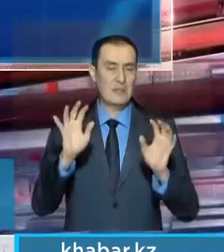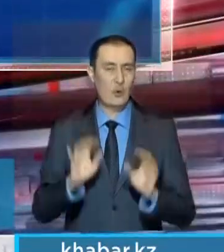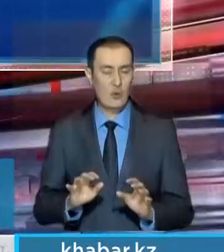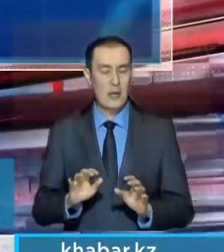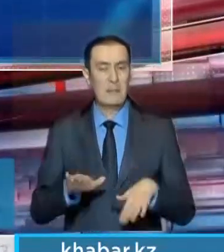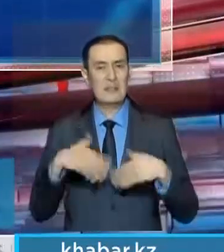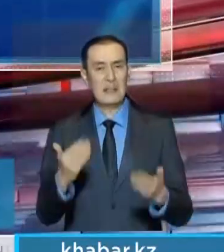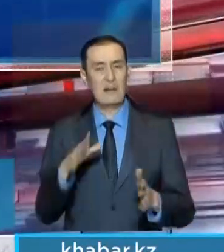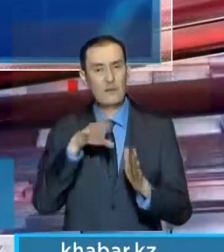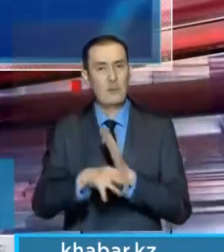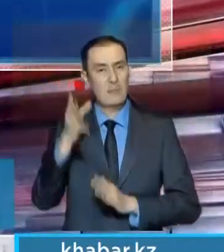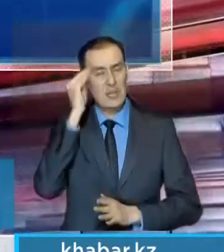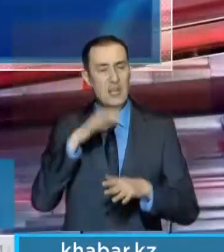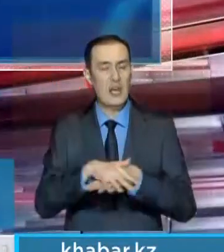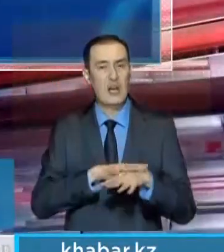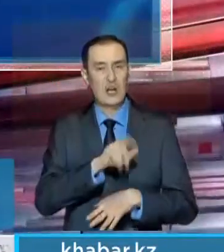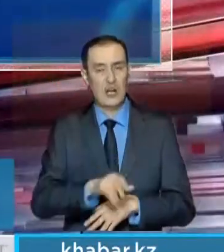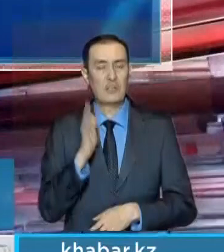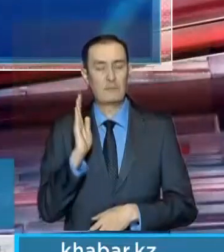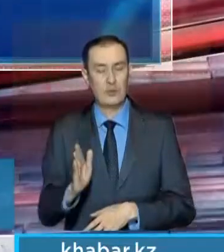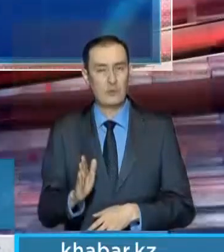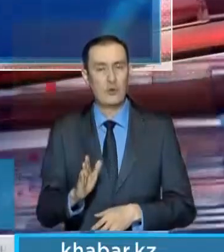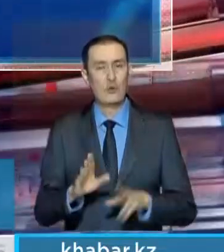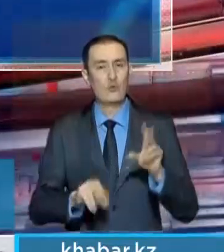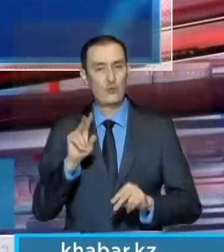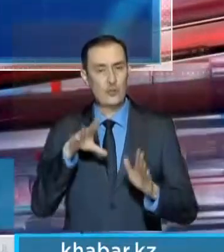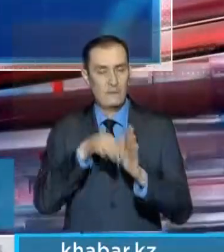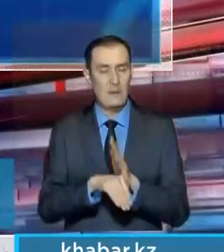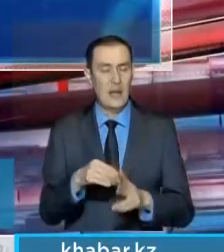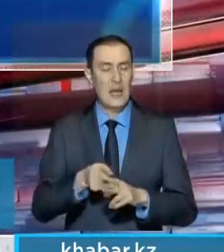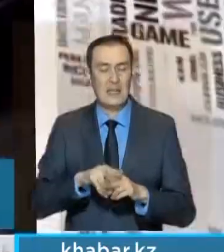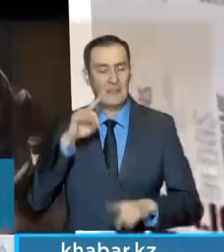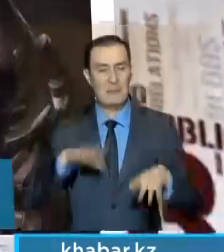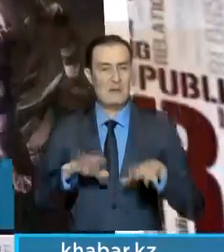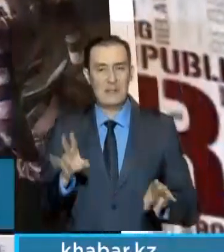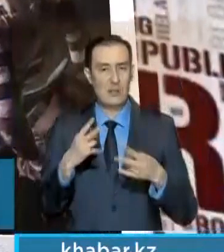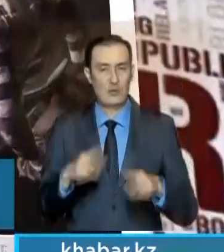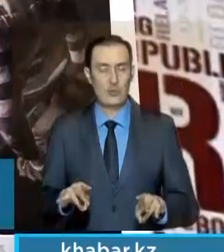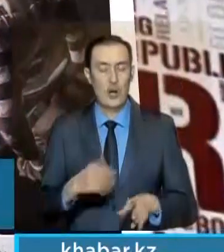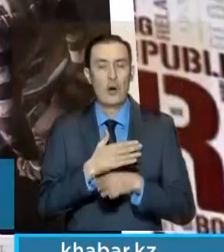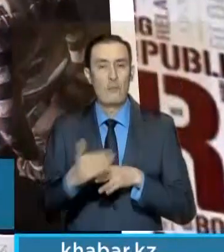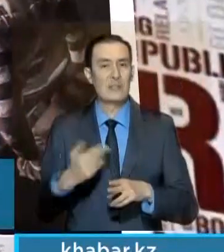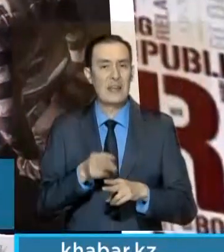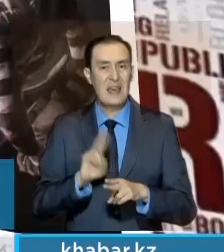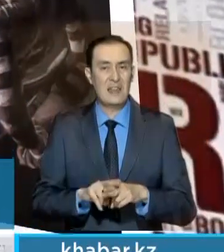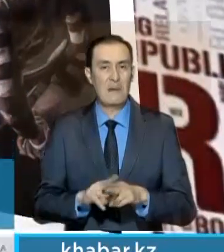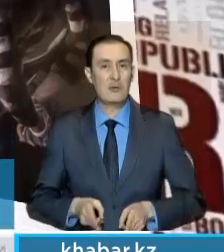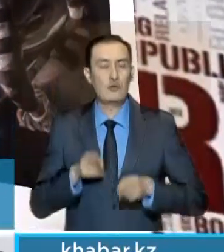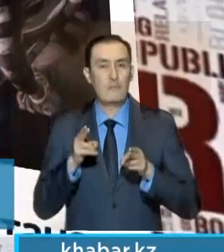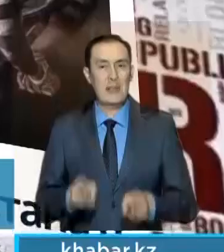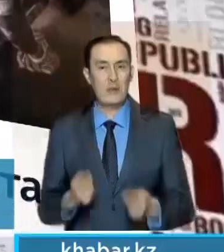представленная в ней мнение граждан обязательно будет учтено в этом сомнений быть не может отметил что после этого резонансного